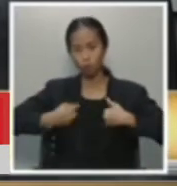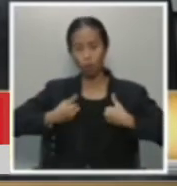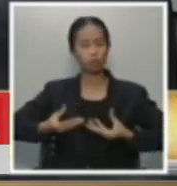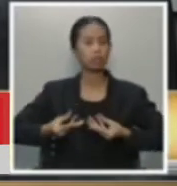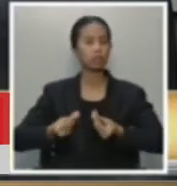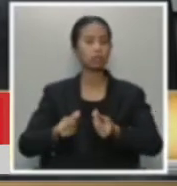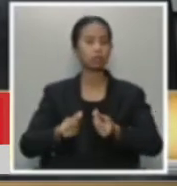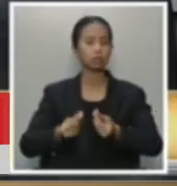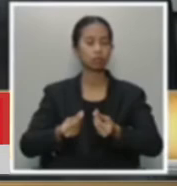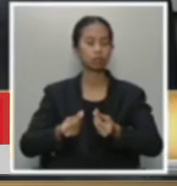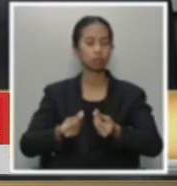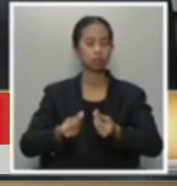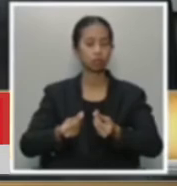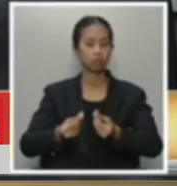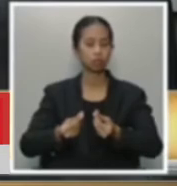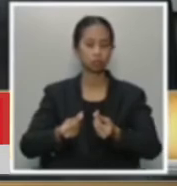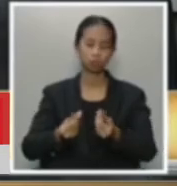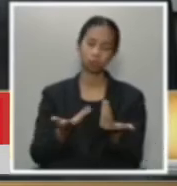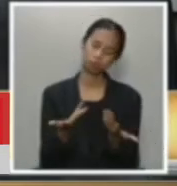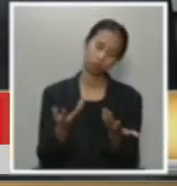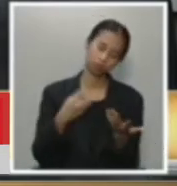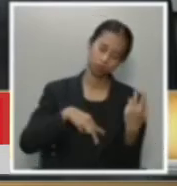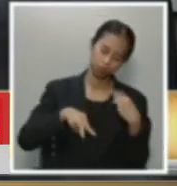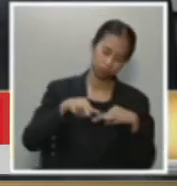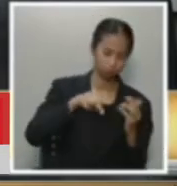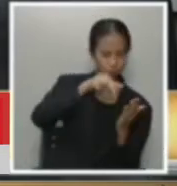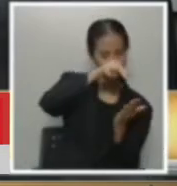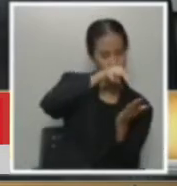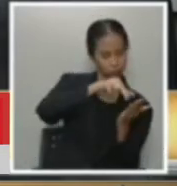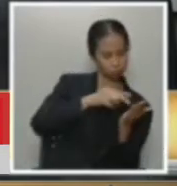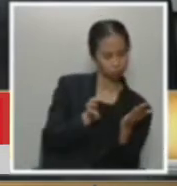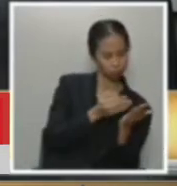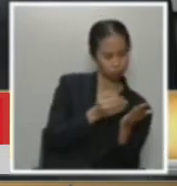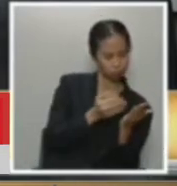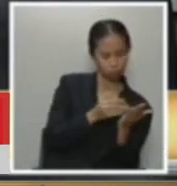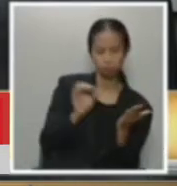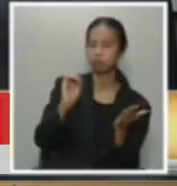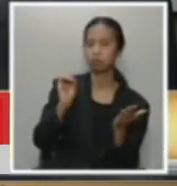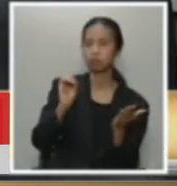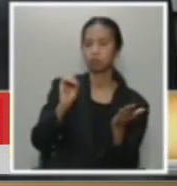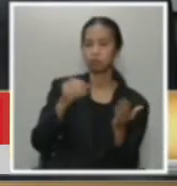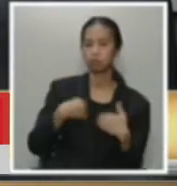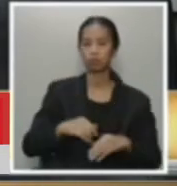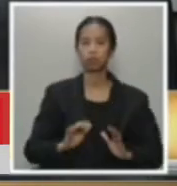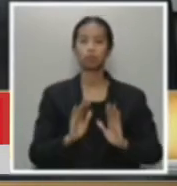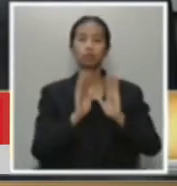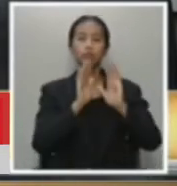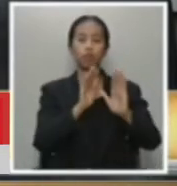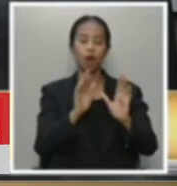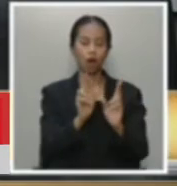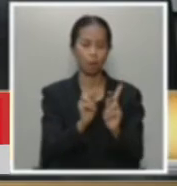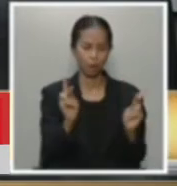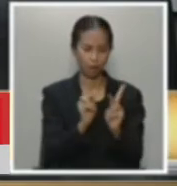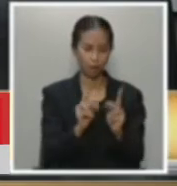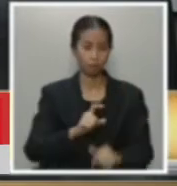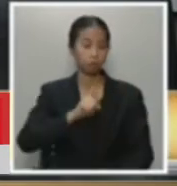ที่ดินหายังไม่เจอนะหรือผมอาจจะเปิดเร็วไปหรือเปล่าฝากคณะกรรมการปฏิรูปว่าท